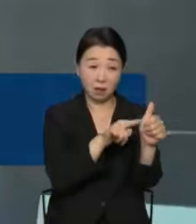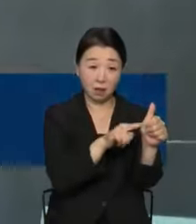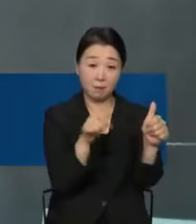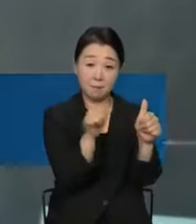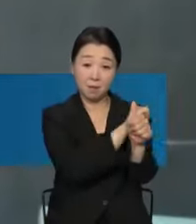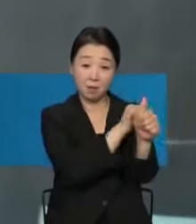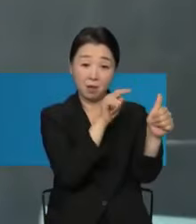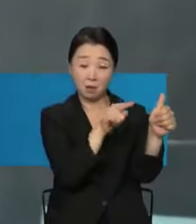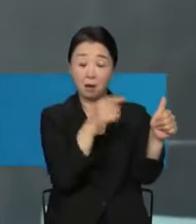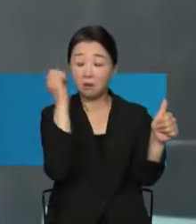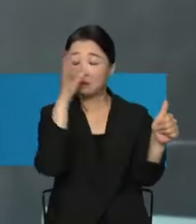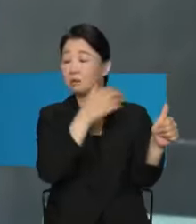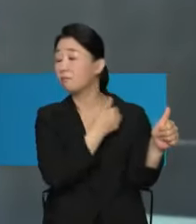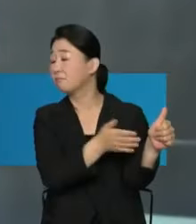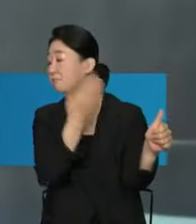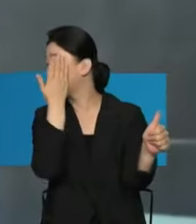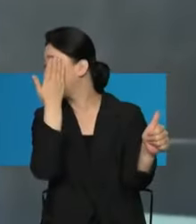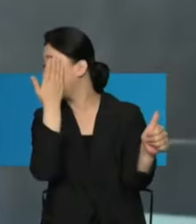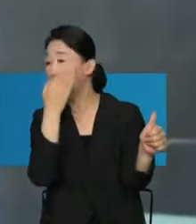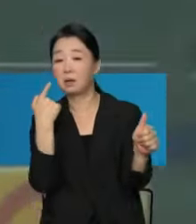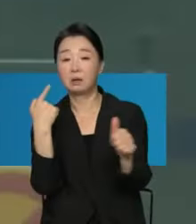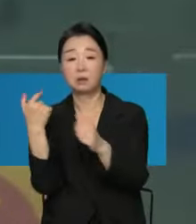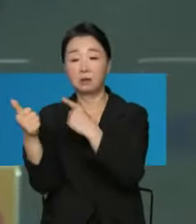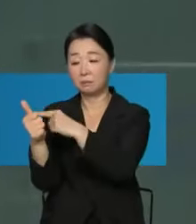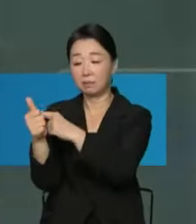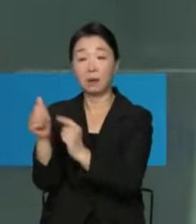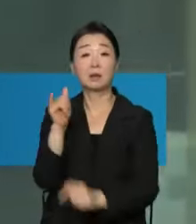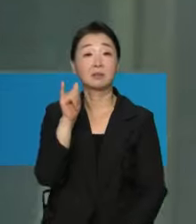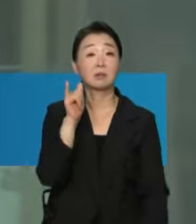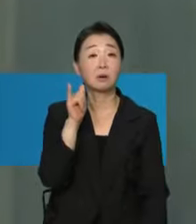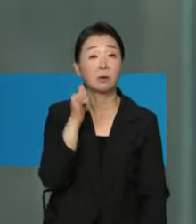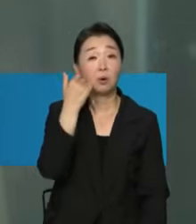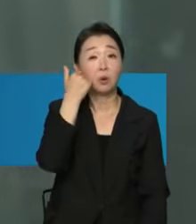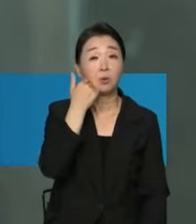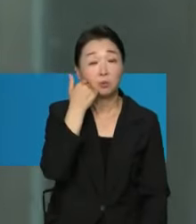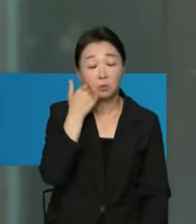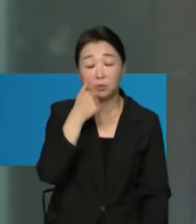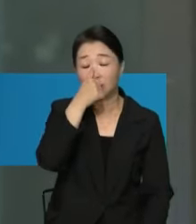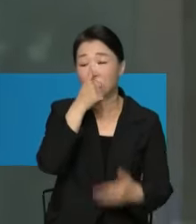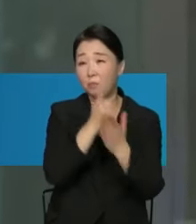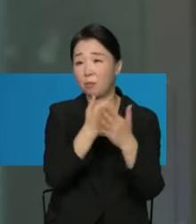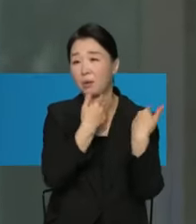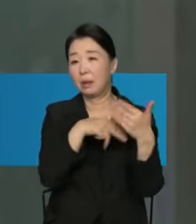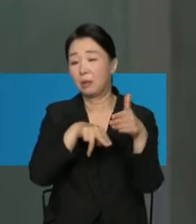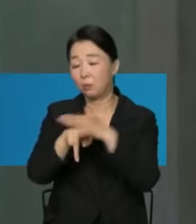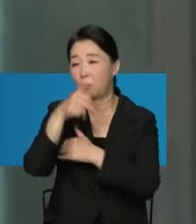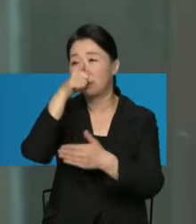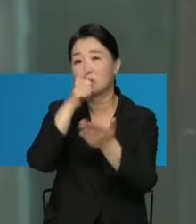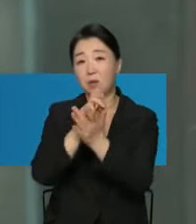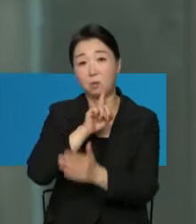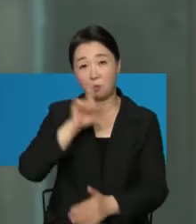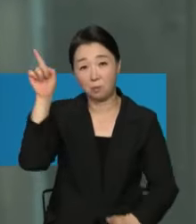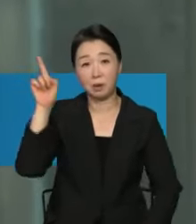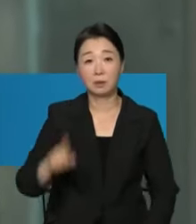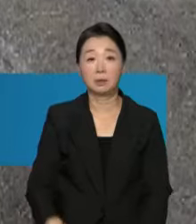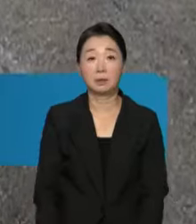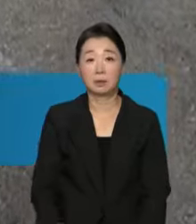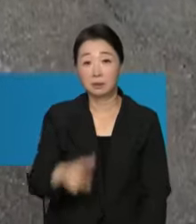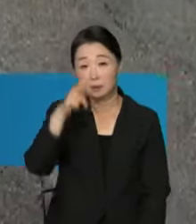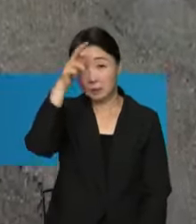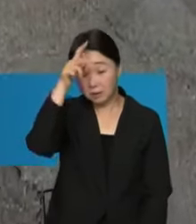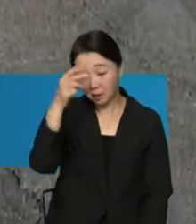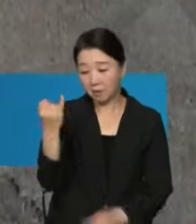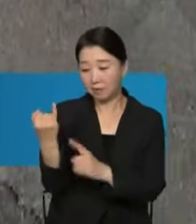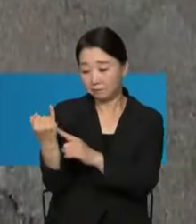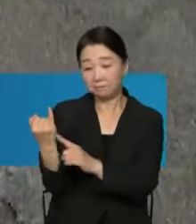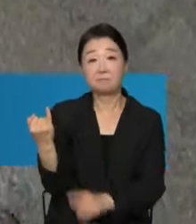걸 방관했다는 비판이 나왔는데요. 한 누리꾼으로부터 범인 은닉 도피 혐의로 고발당하기도 했습니다. 경찰은